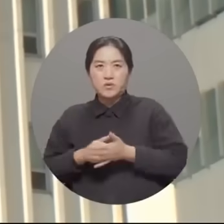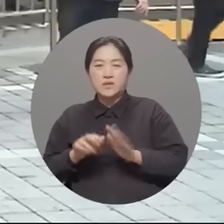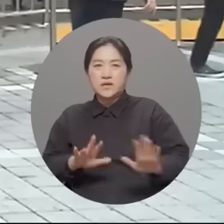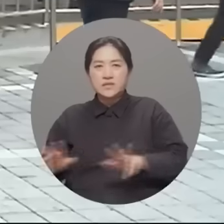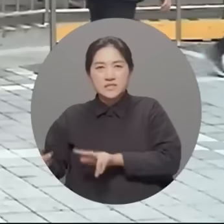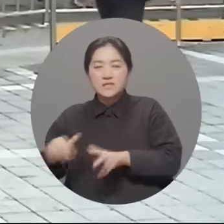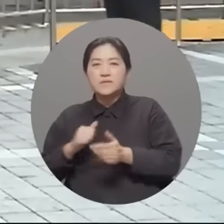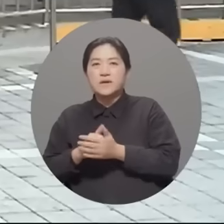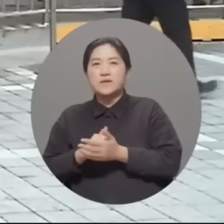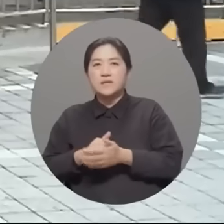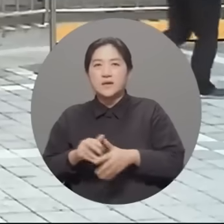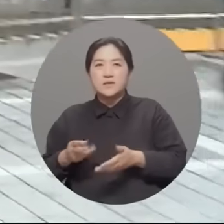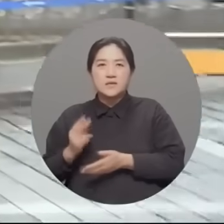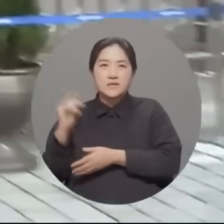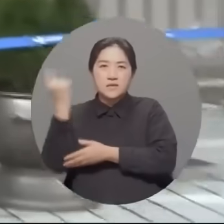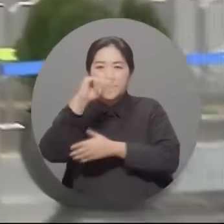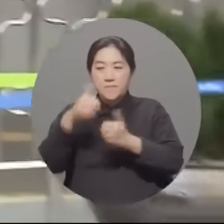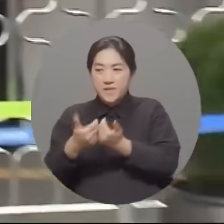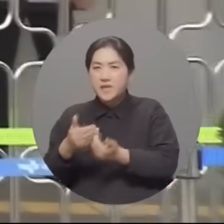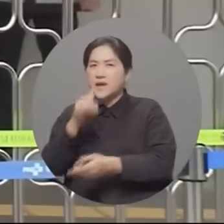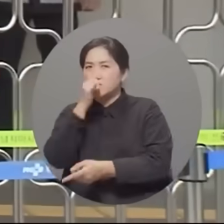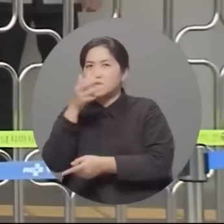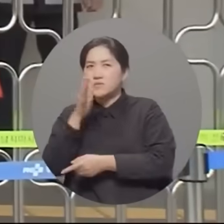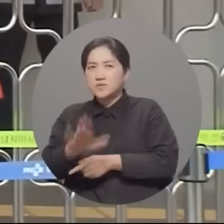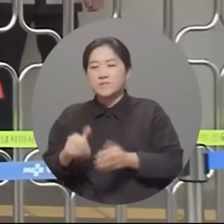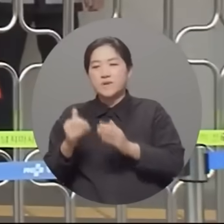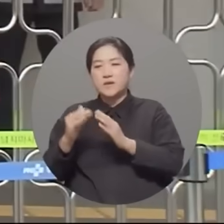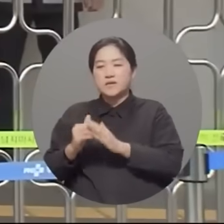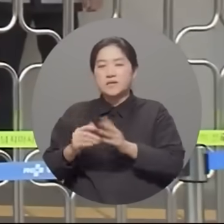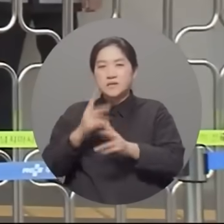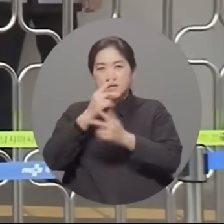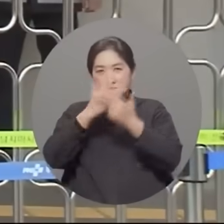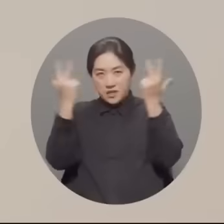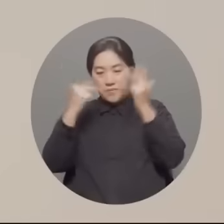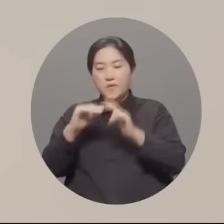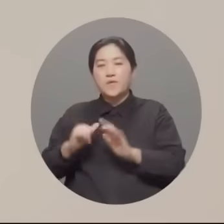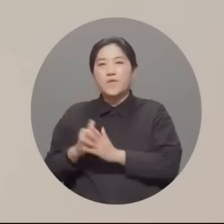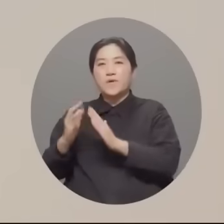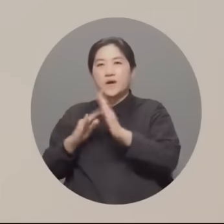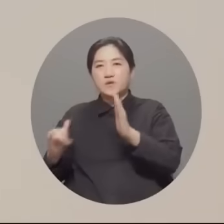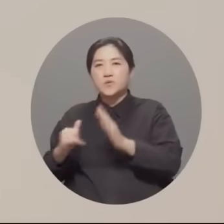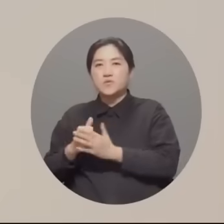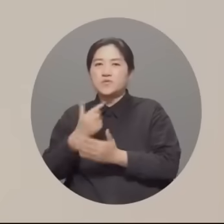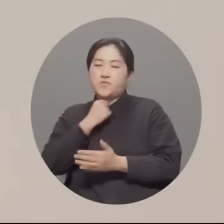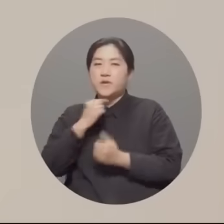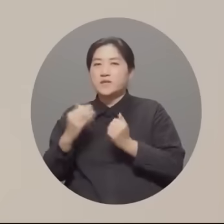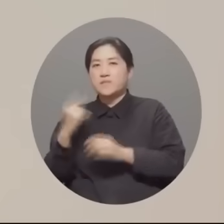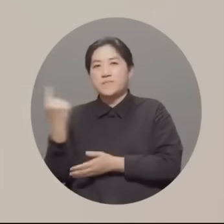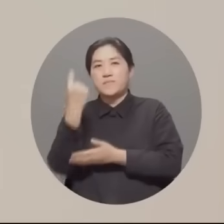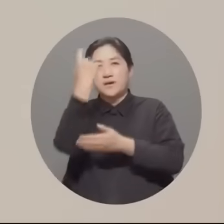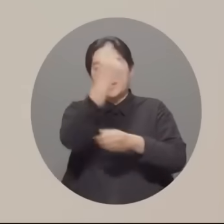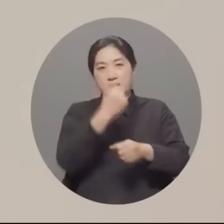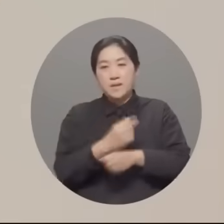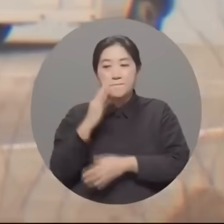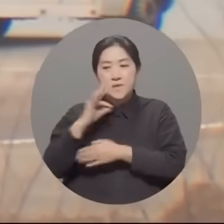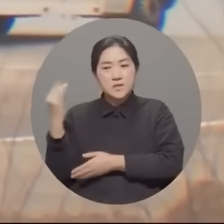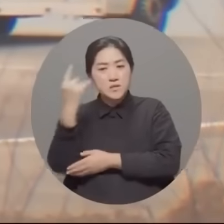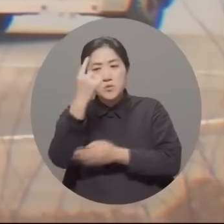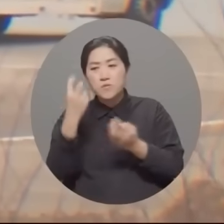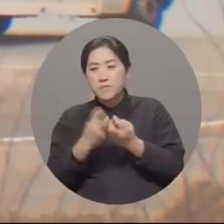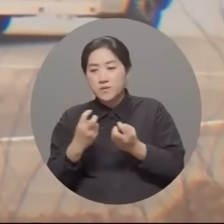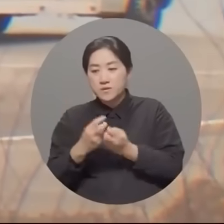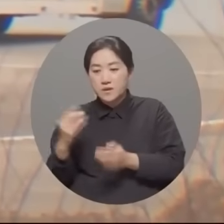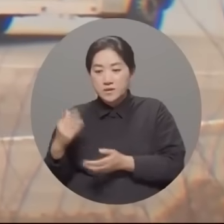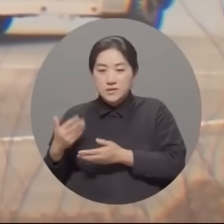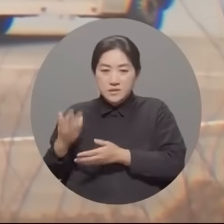했지만 이대표 가족들의 뜻에 따라 옮기게 됐다고 밝혔습니다 그러면서 이송을 해야 한다면 헬기가 가장